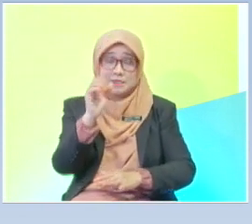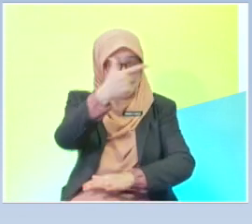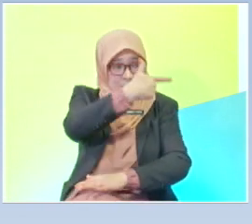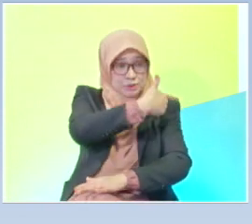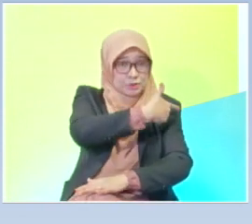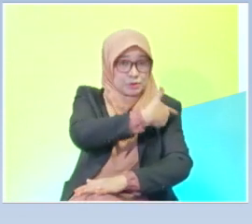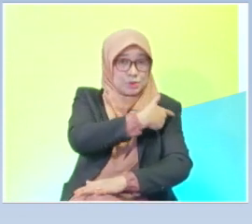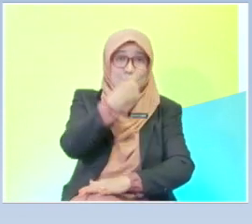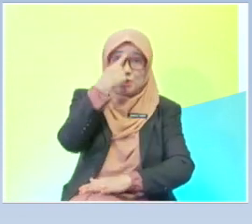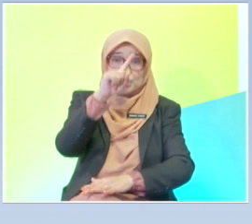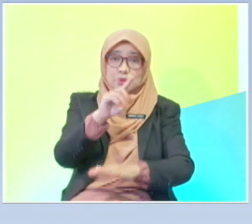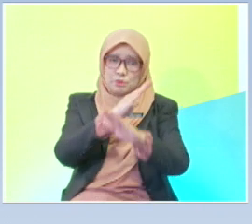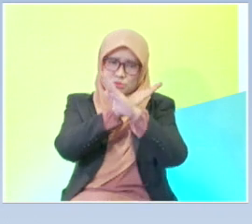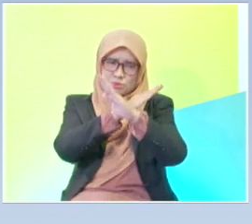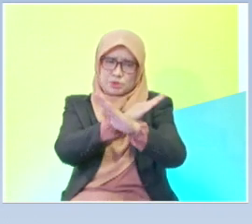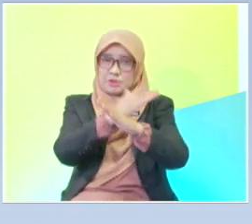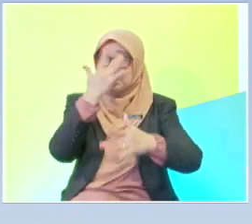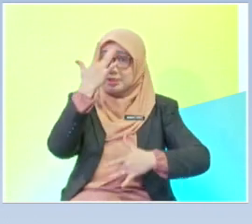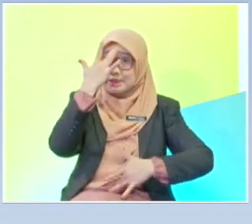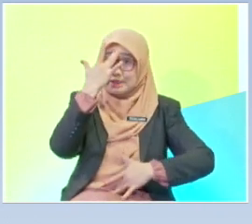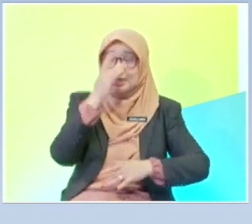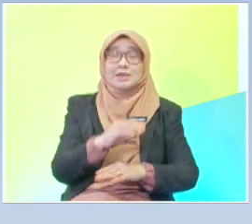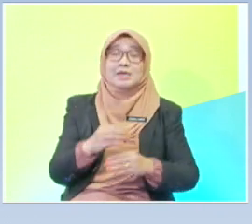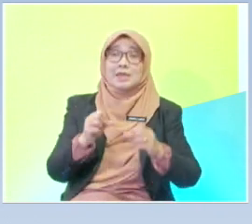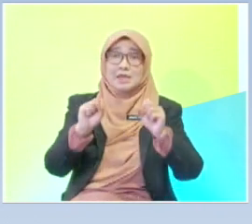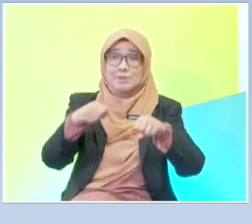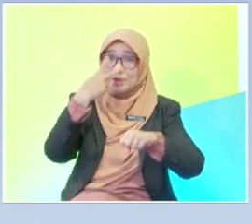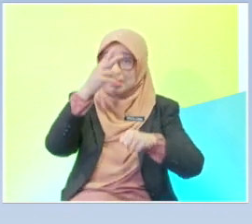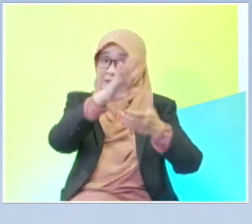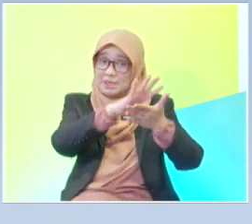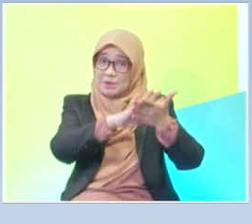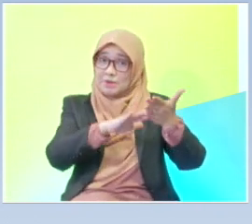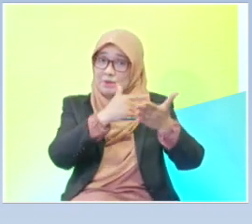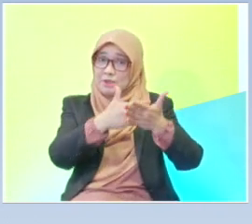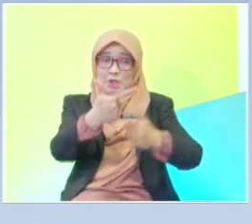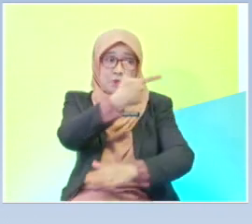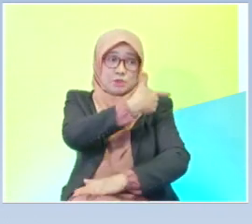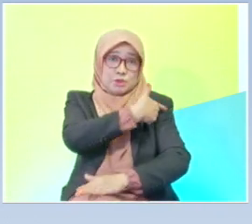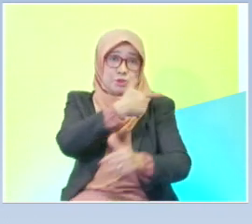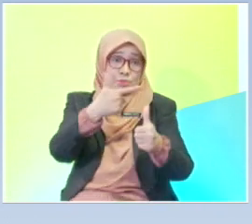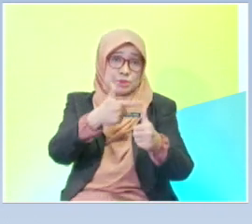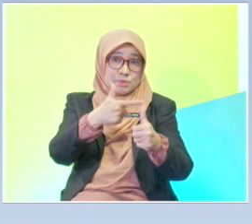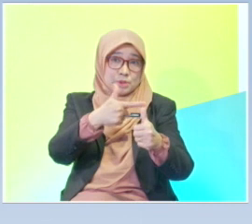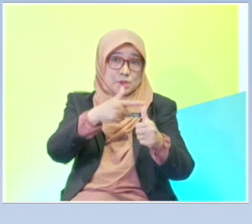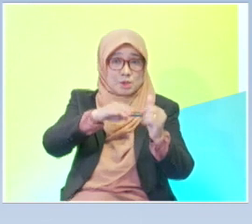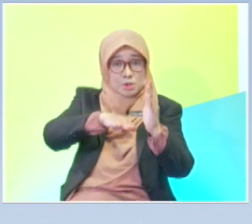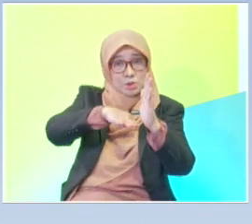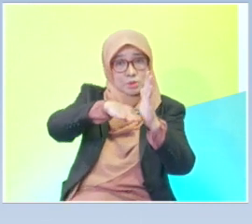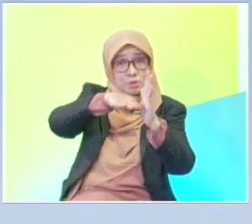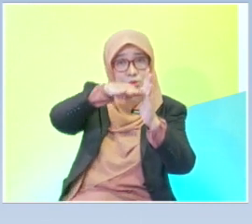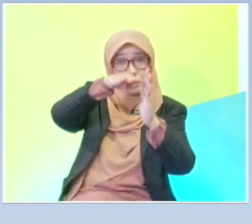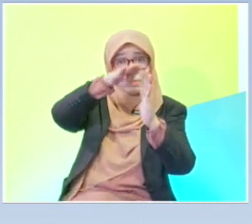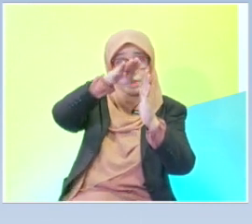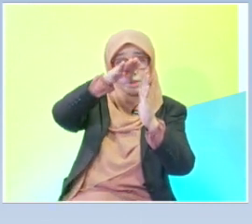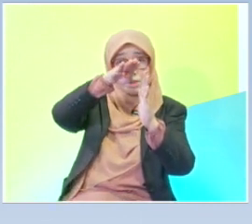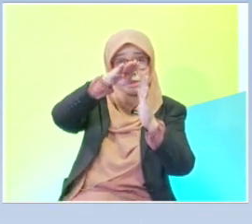penyakit. Kalau kita lihat graf dia, semasa suntikan antiserum kali pertama, dia akan mencapai terus aras keimunan dan lepas tu